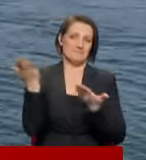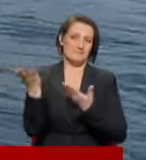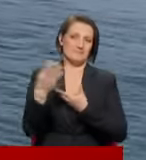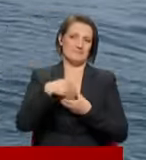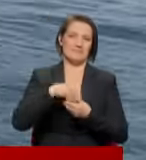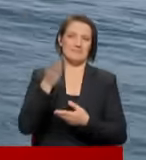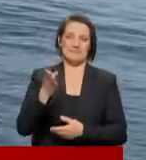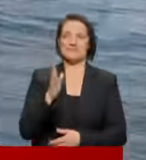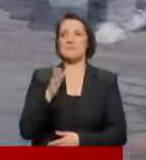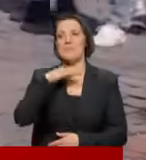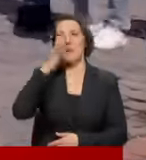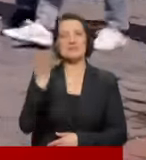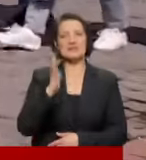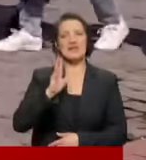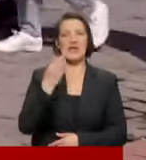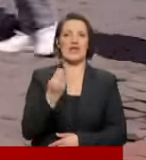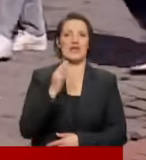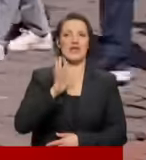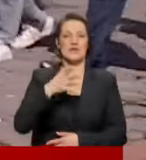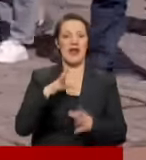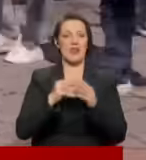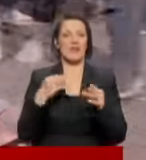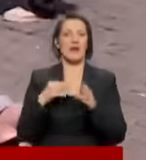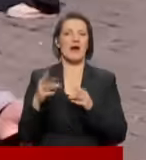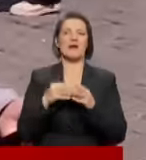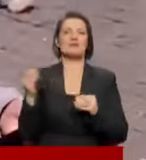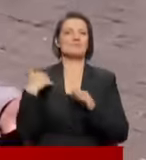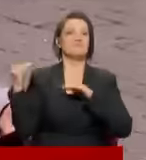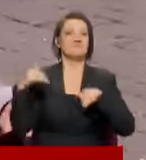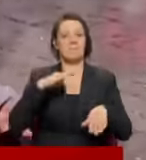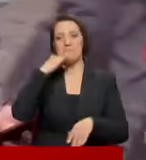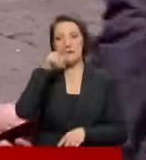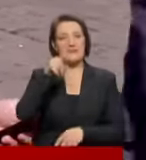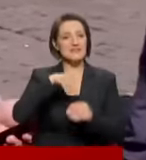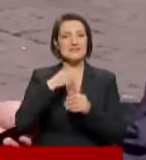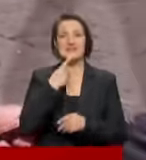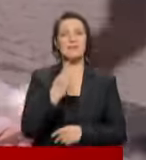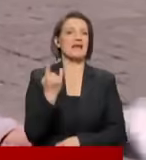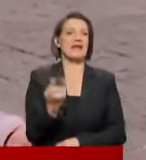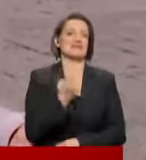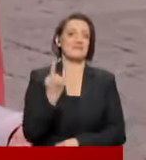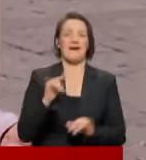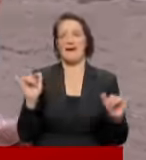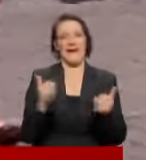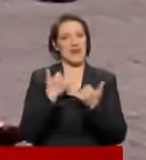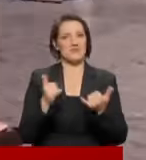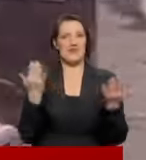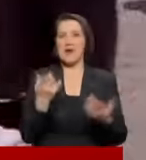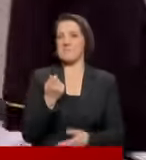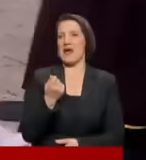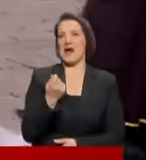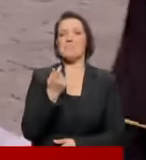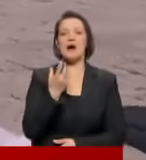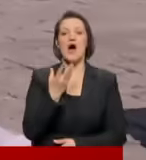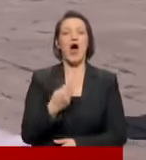dahil oluyor. Nasıl geçiyor bayram? İyi geçiyor. Adana'dan geldik. Bayram senin için ne demek? Gezmek, eğlence, para.